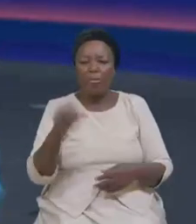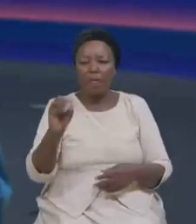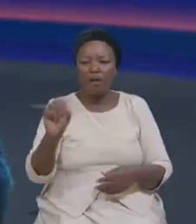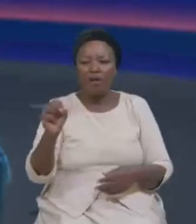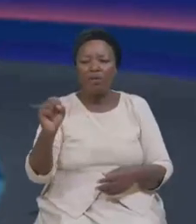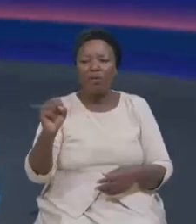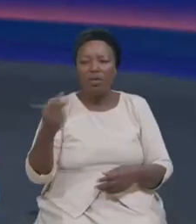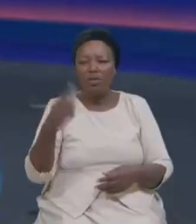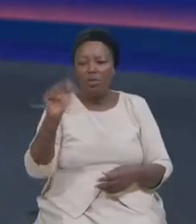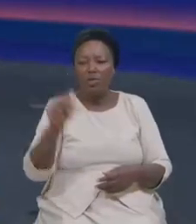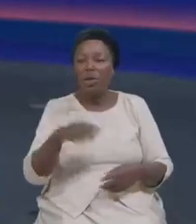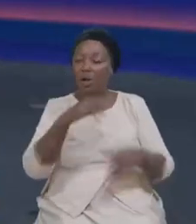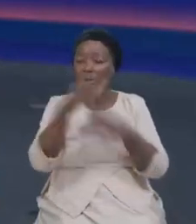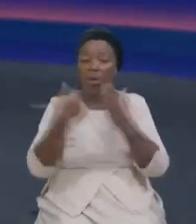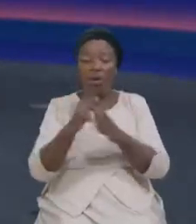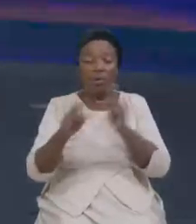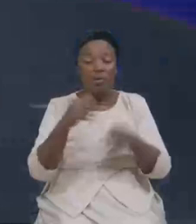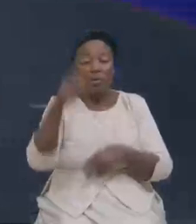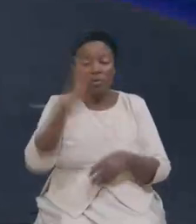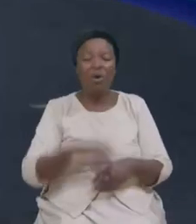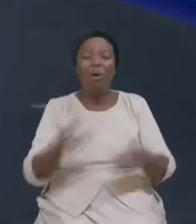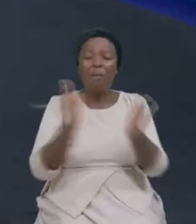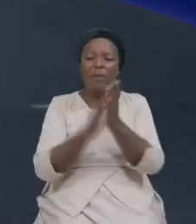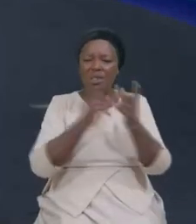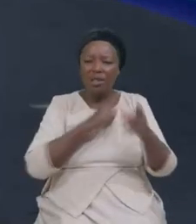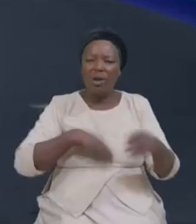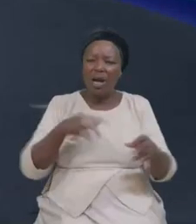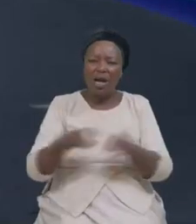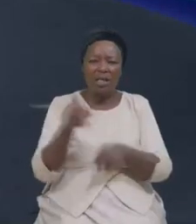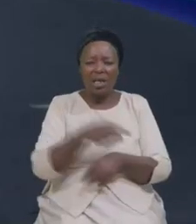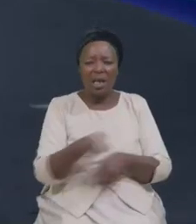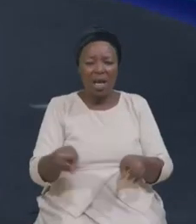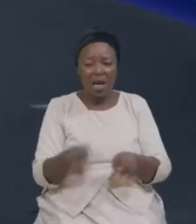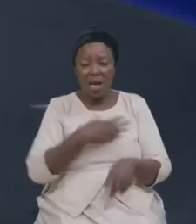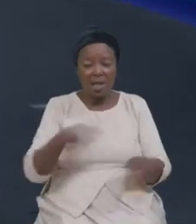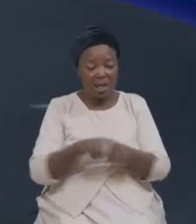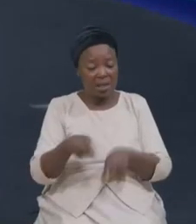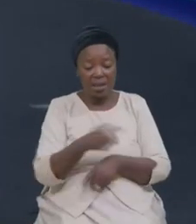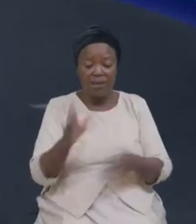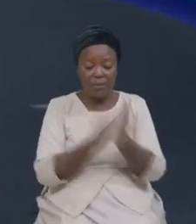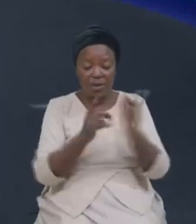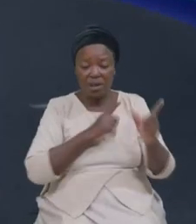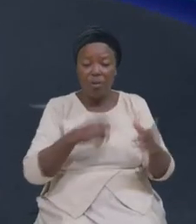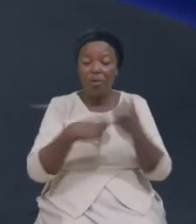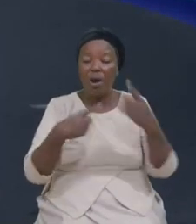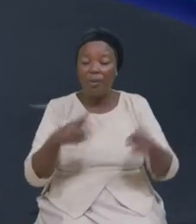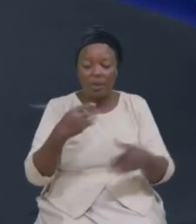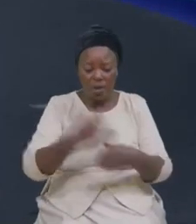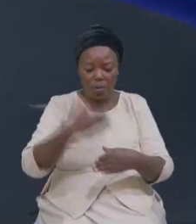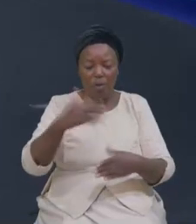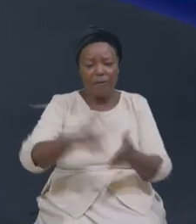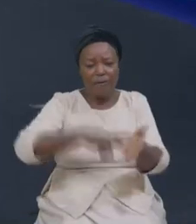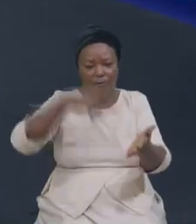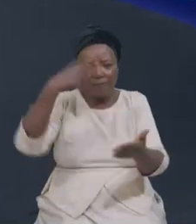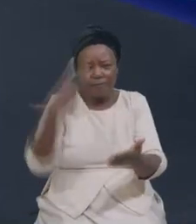tombées. Et s'ils avaient dit, ah, on ne peut pas louer Dieu maintenant, regarde ce que j'endure maintenant, hein. On ne peut pas louer Dieu maintenant, hein. Regardez les